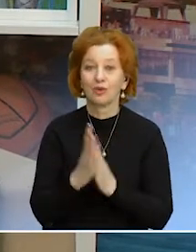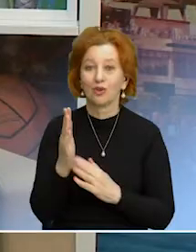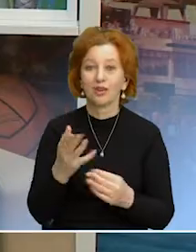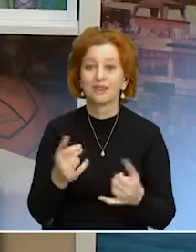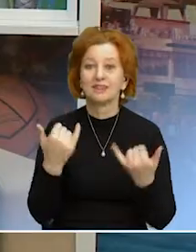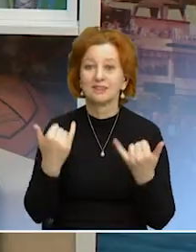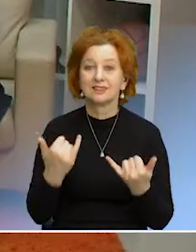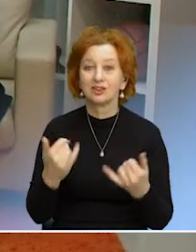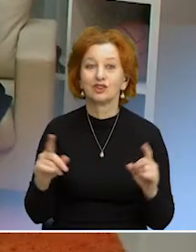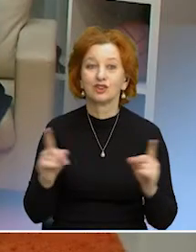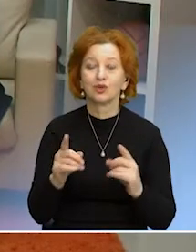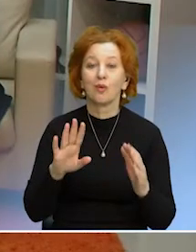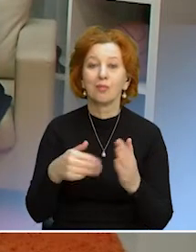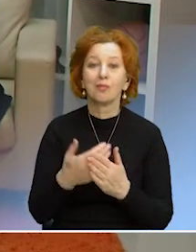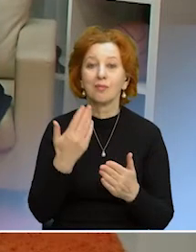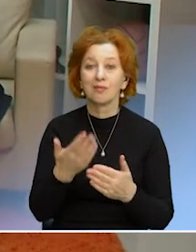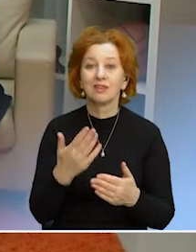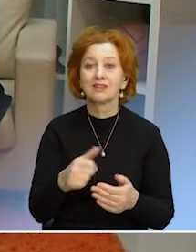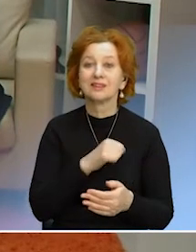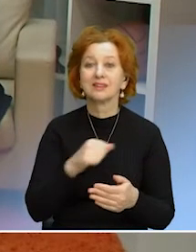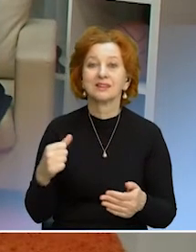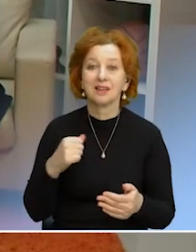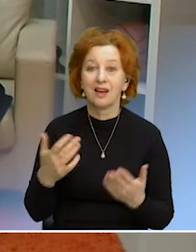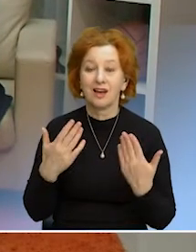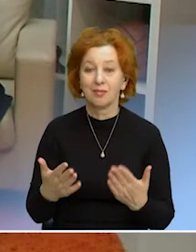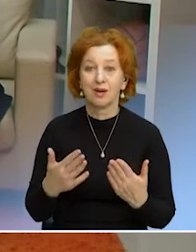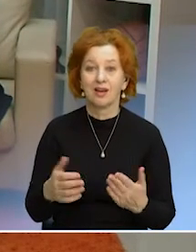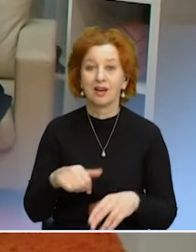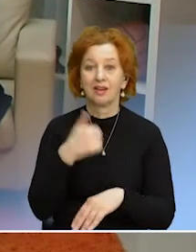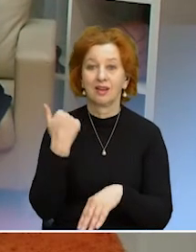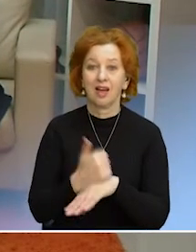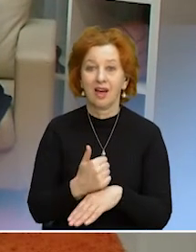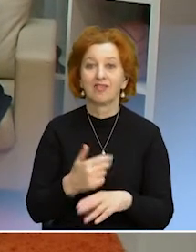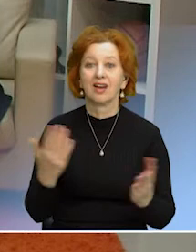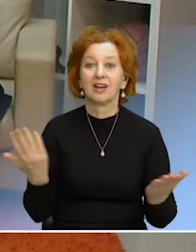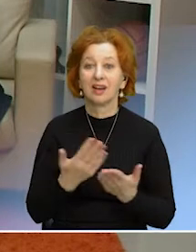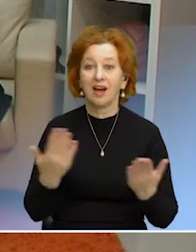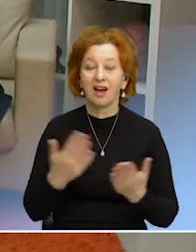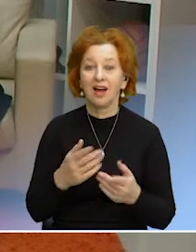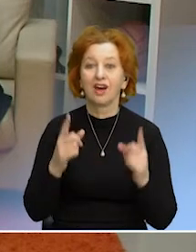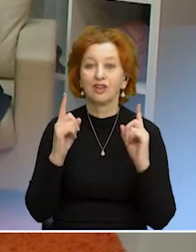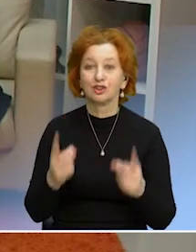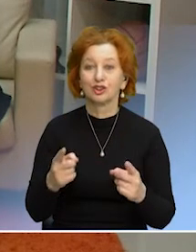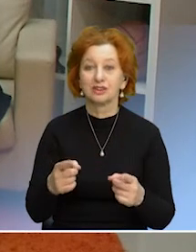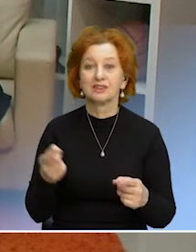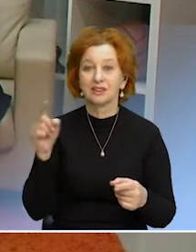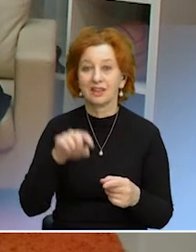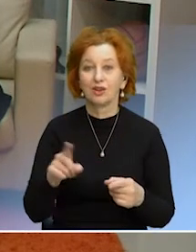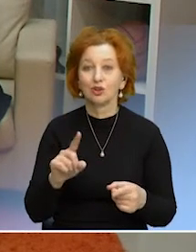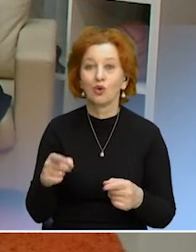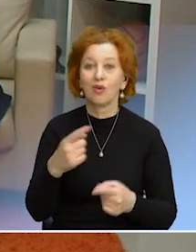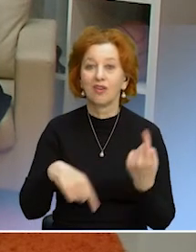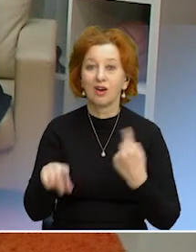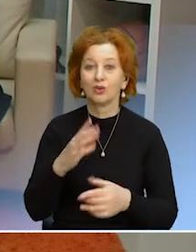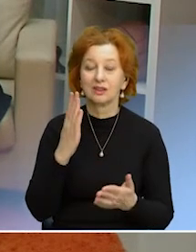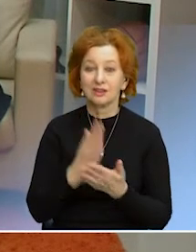поколение. Вот сейчас, что, по вашему мнению, вот самое главное, какая частичка вот того, что вокруг